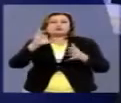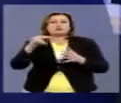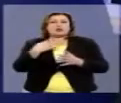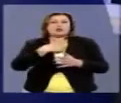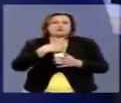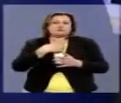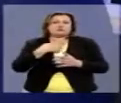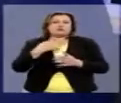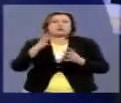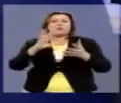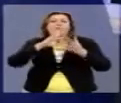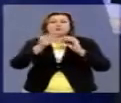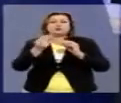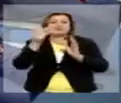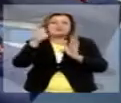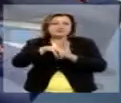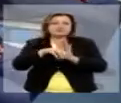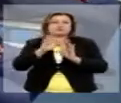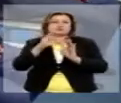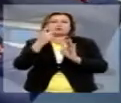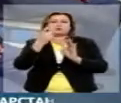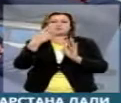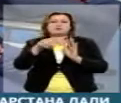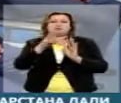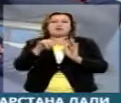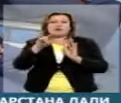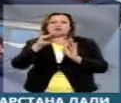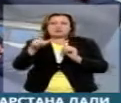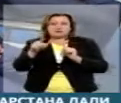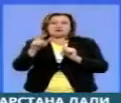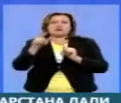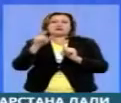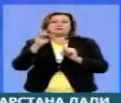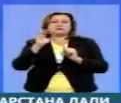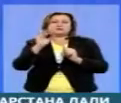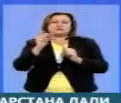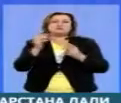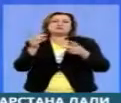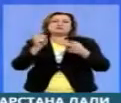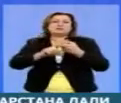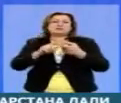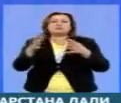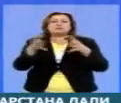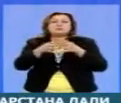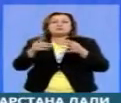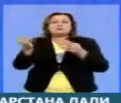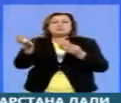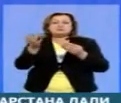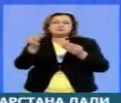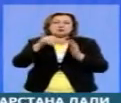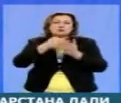эффект. Общий объем инвестиций составит порядка 150 миллиардов тенге, и с учетом смежных отраслей будет создано